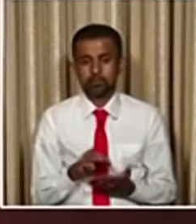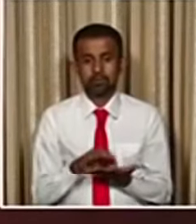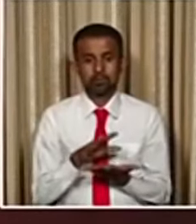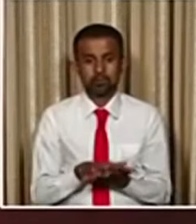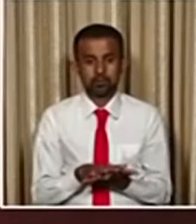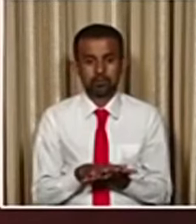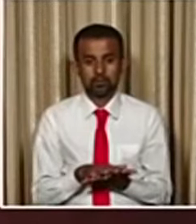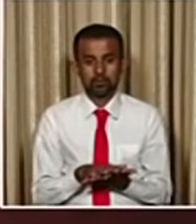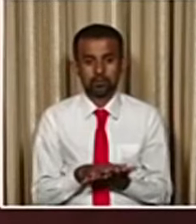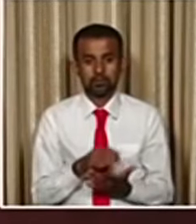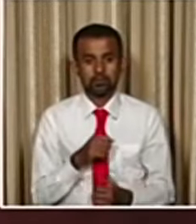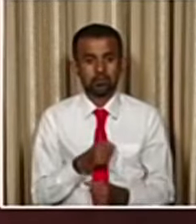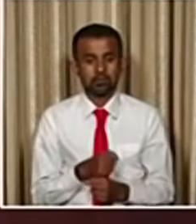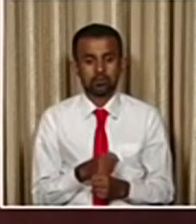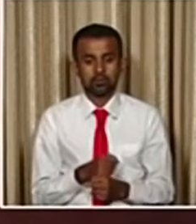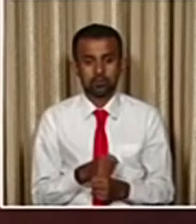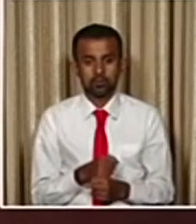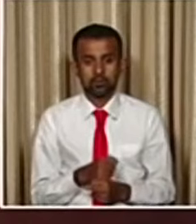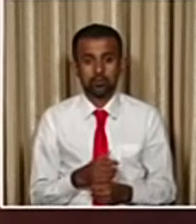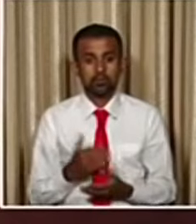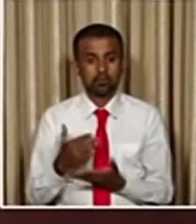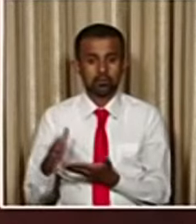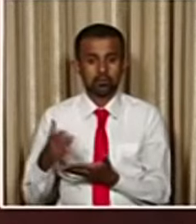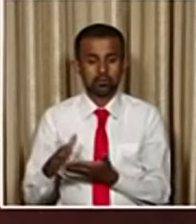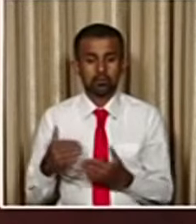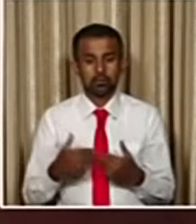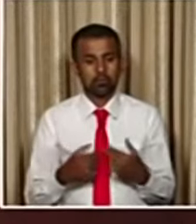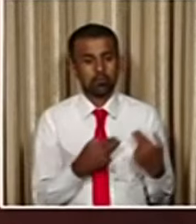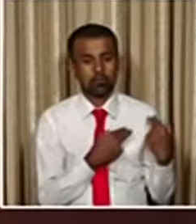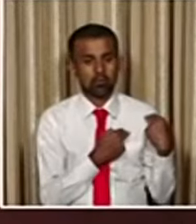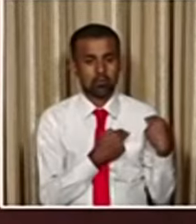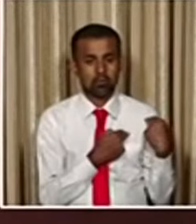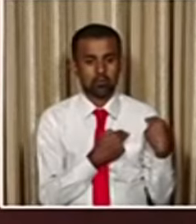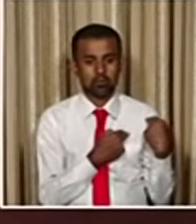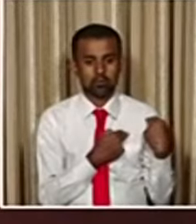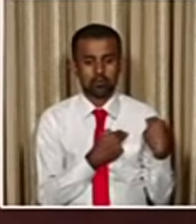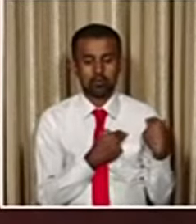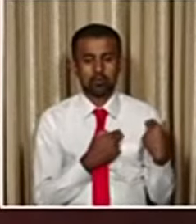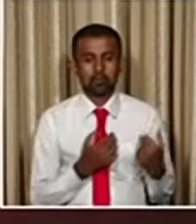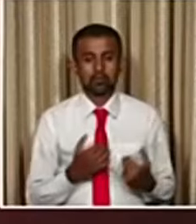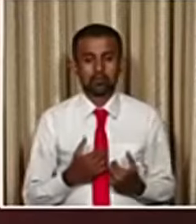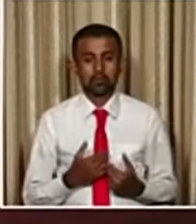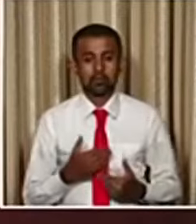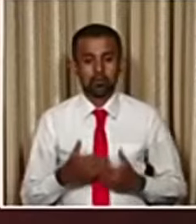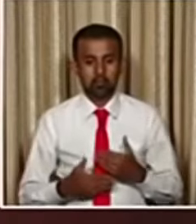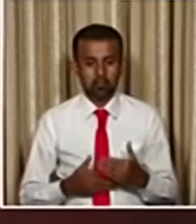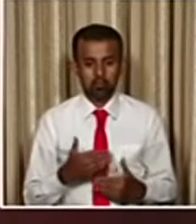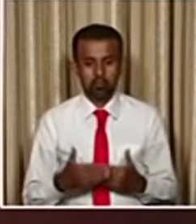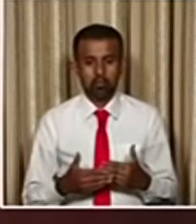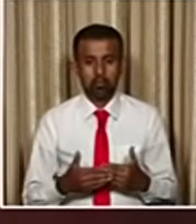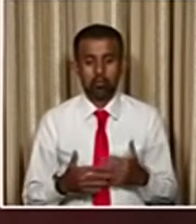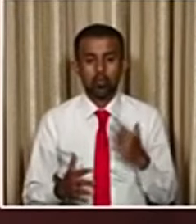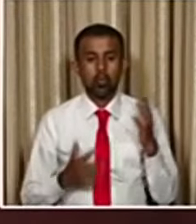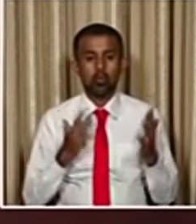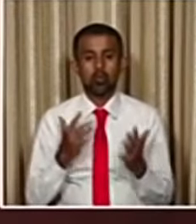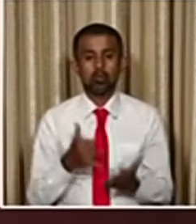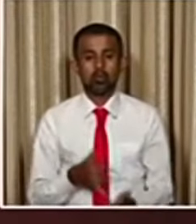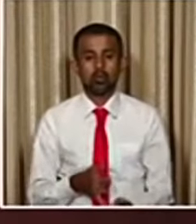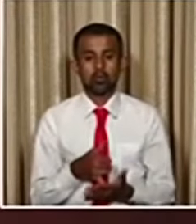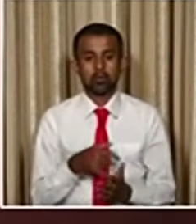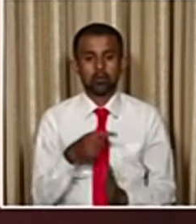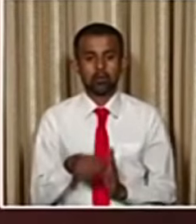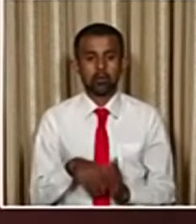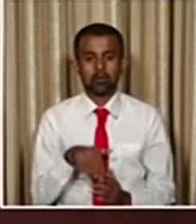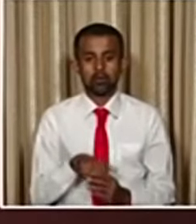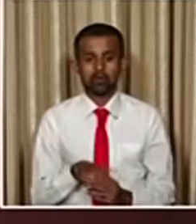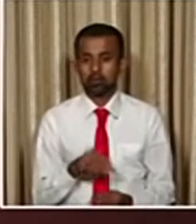ತೀಂದು ದೆನ್ ರಜೆಯ ಕೆರೀಟ ಗೆವೀಮ ಅಪಿ ಯುತುಕಮ ಕೆರೀಟ ತೀಯನು ಏ ಯುತುಕಮ ಕೆರೀಟ ಇವ ಕರಗಿರಿನ ಇವಾಗ ಲೋಕ ಕುಶಲಾನೇ ಲಂಕಾವೇ